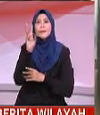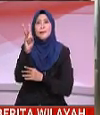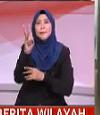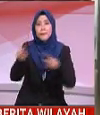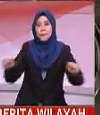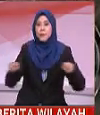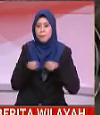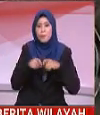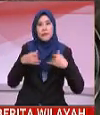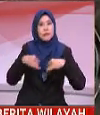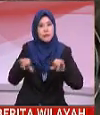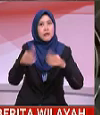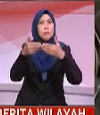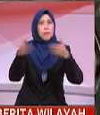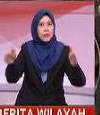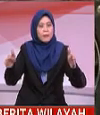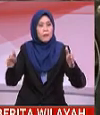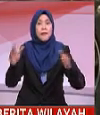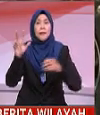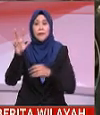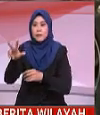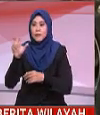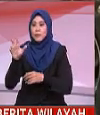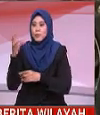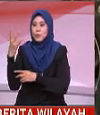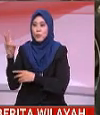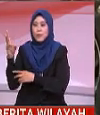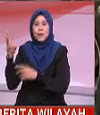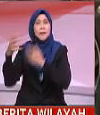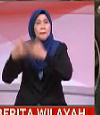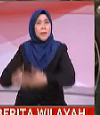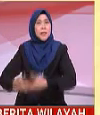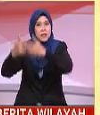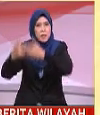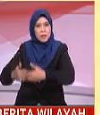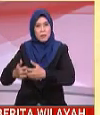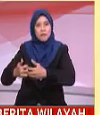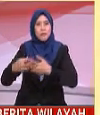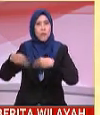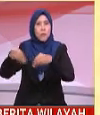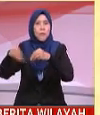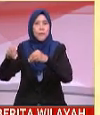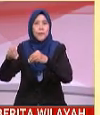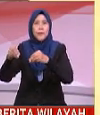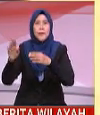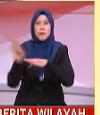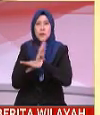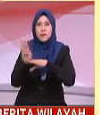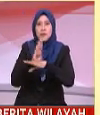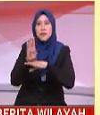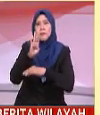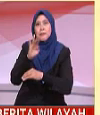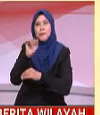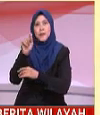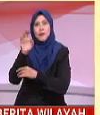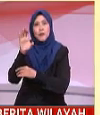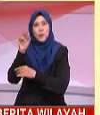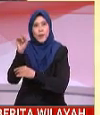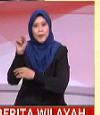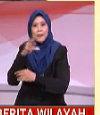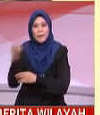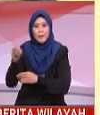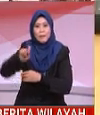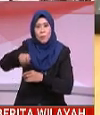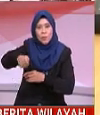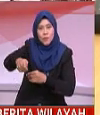yang masih beroperasi. 317 mesin perlombongan Bitcoin serta 38 rangkai anak kunci